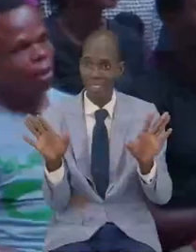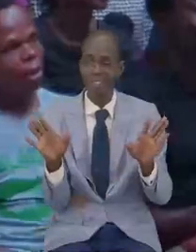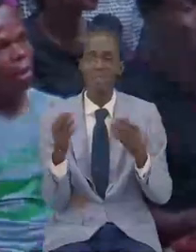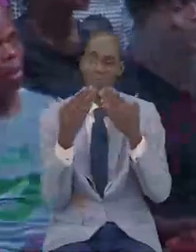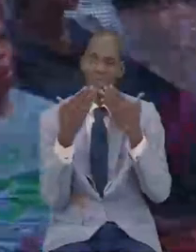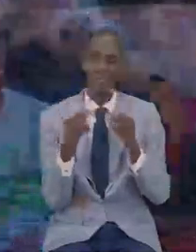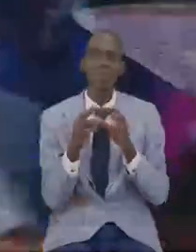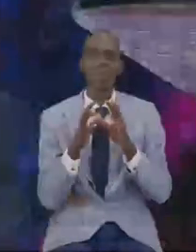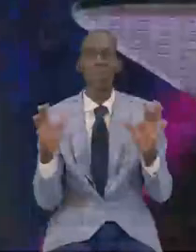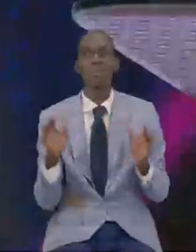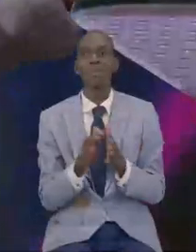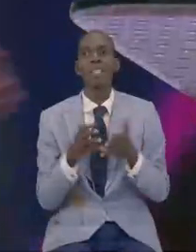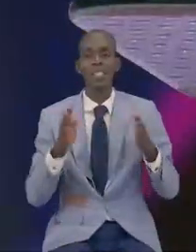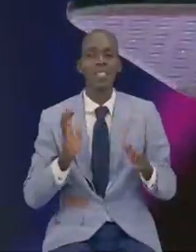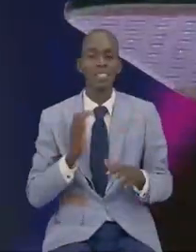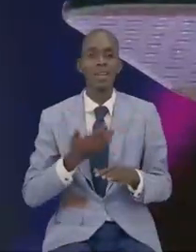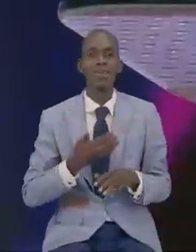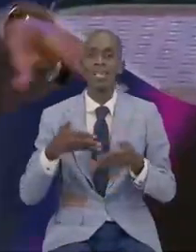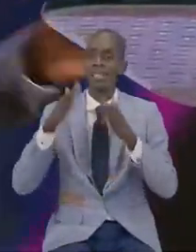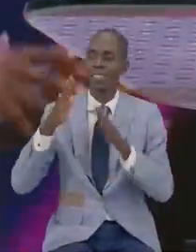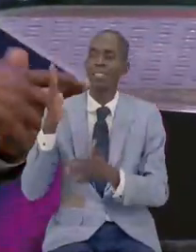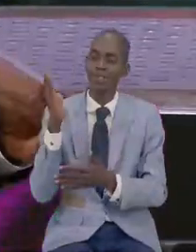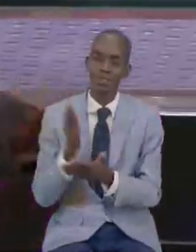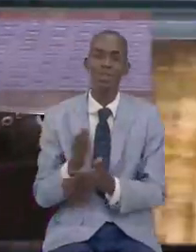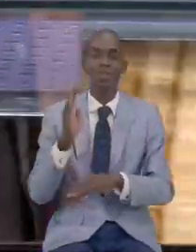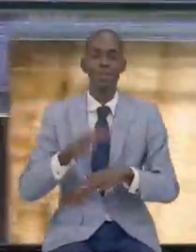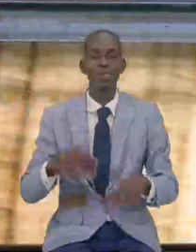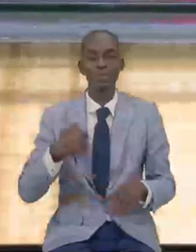alors, que notre modérateur, que les gens cessent de